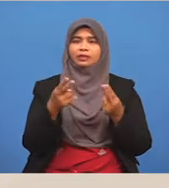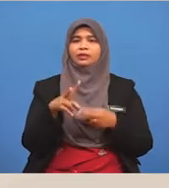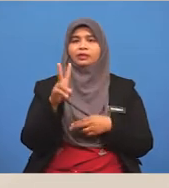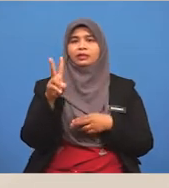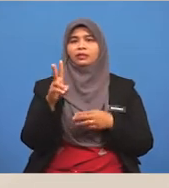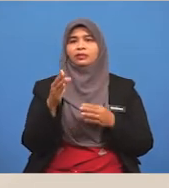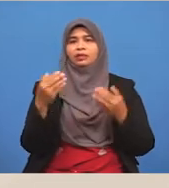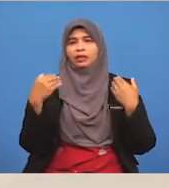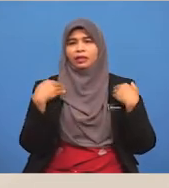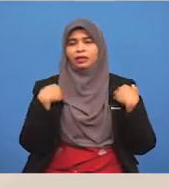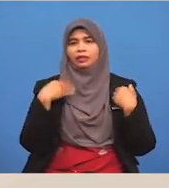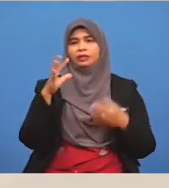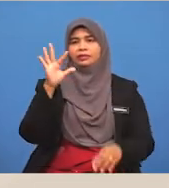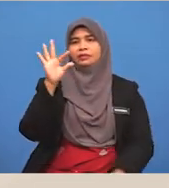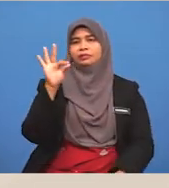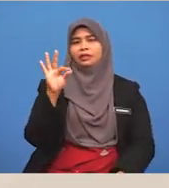mengandungi